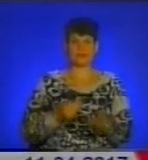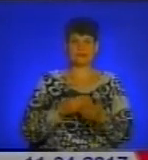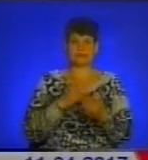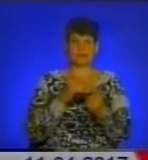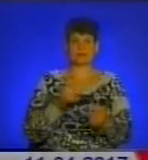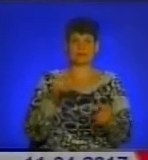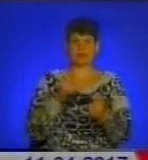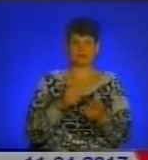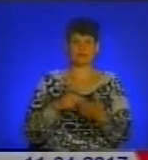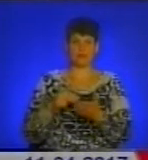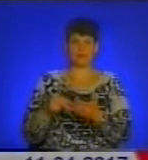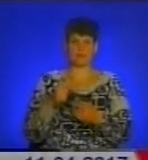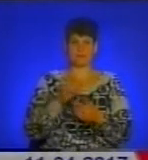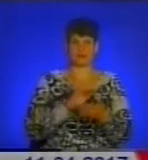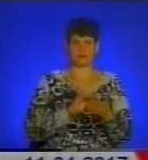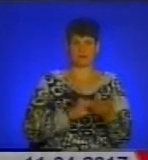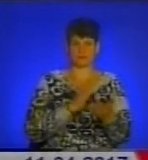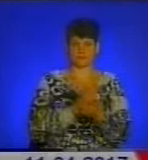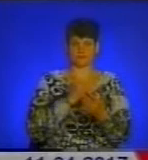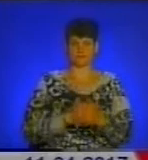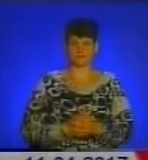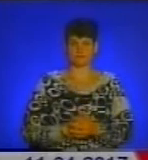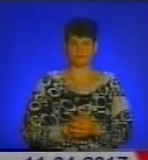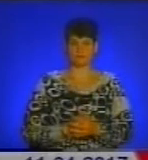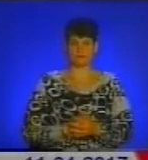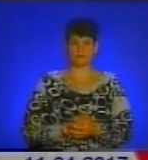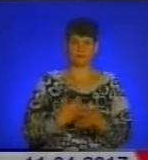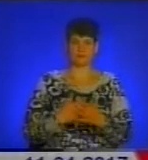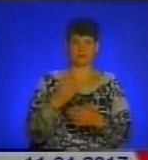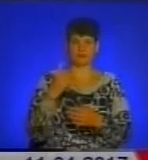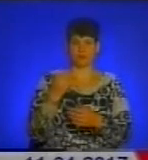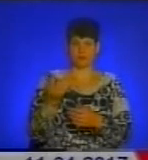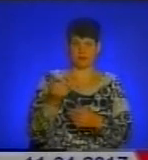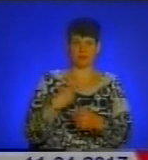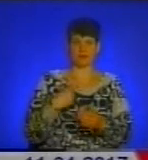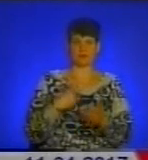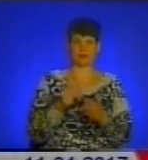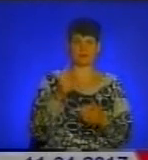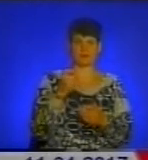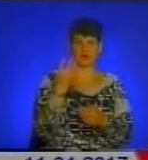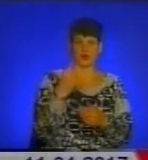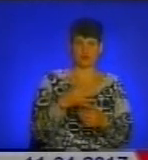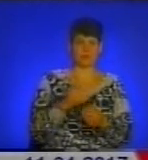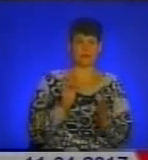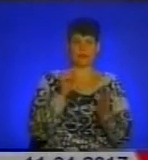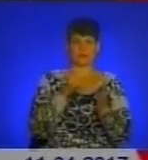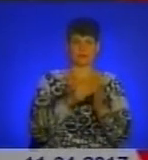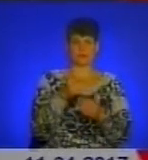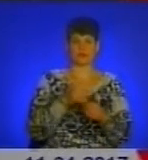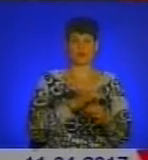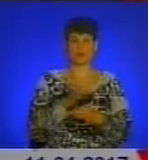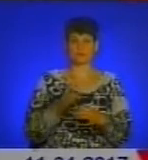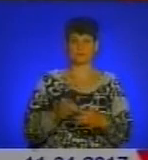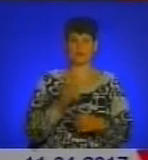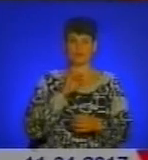підходять за купівельні під ті, що вони там вказали. Якщо от я кажу, там 100 прийняли, ми закупляємо за 140, він не попадає в той проект. Поки